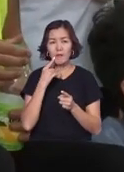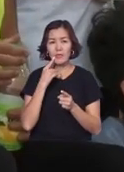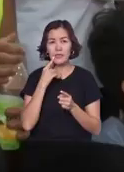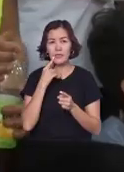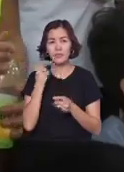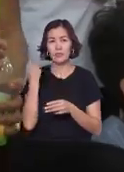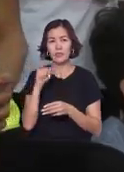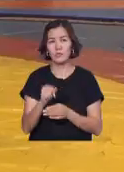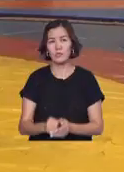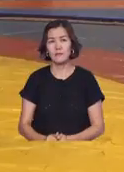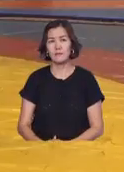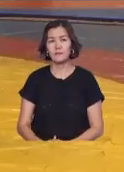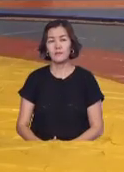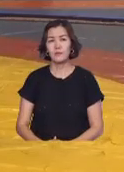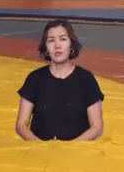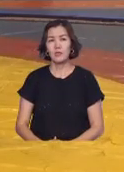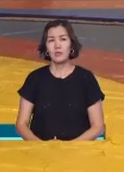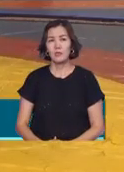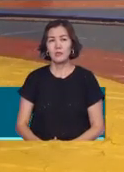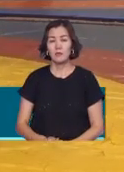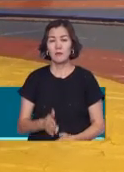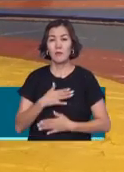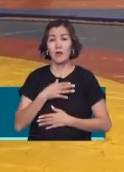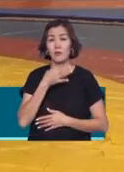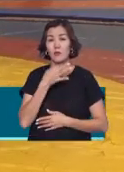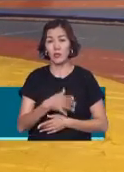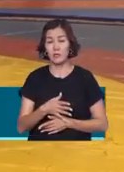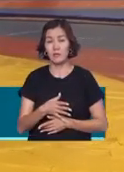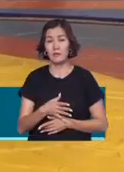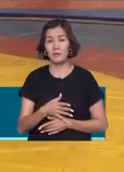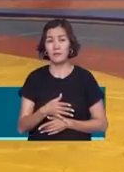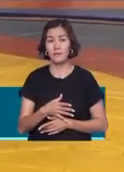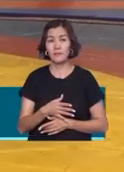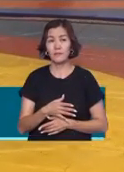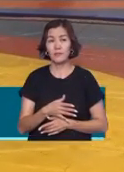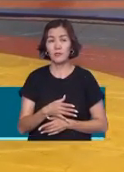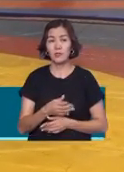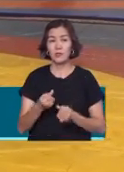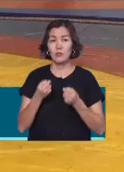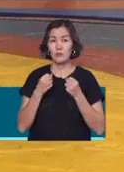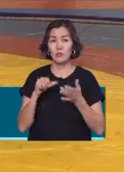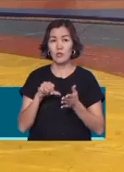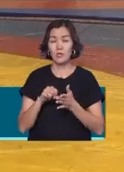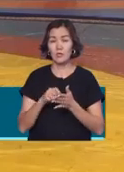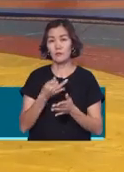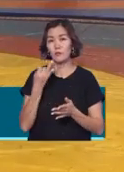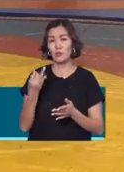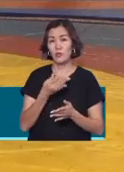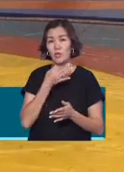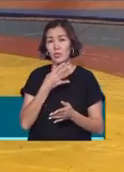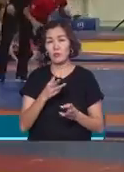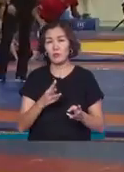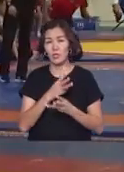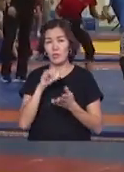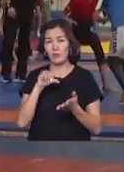бүктірді. Өзіме қатты ұнады. Басқа ауылдардың бәрі осы спортқа қатысты, мені қызық осы спортқа